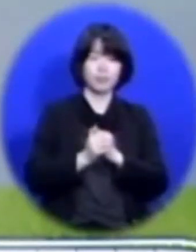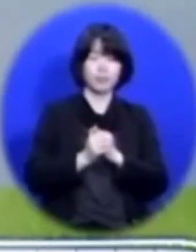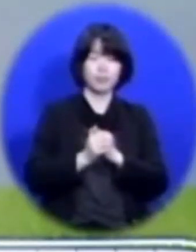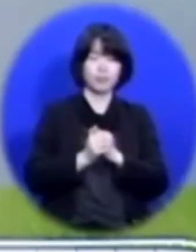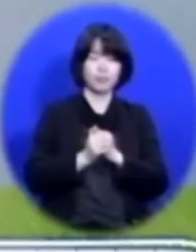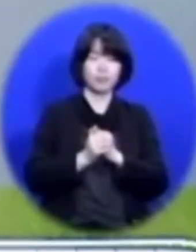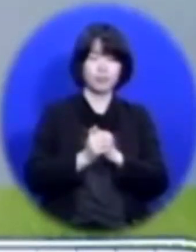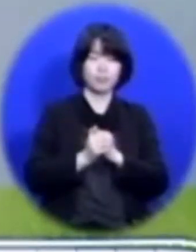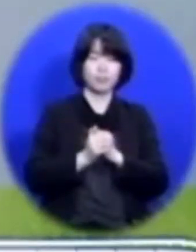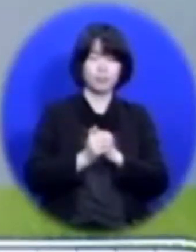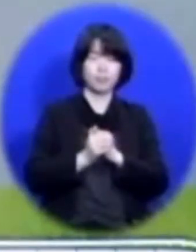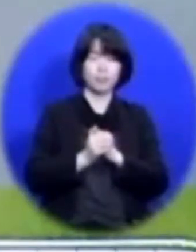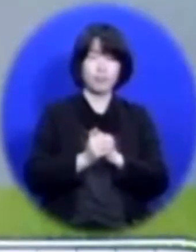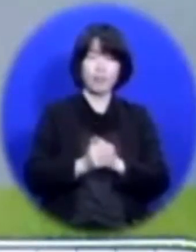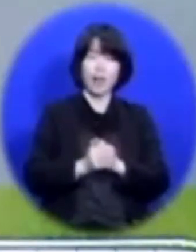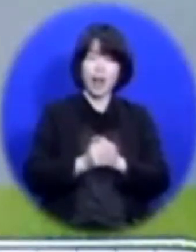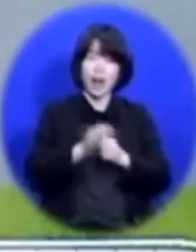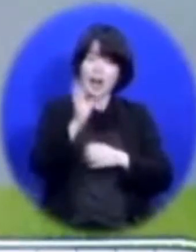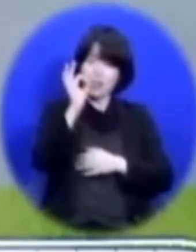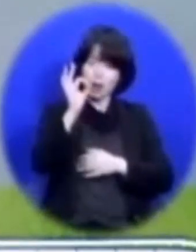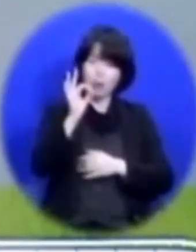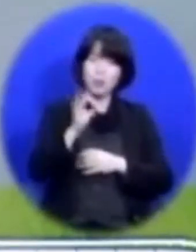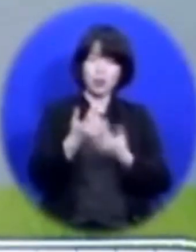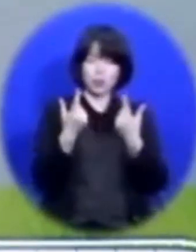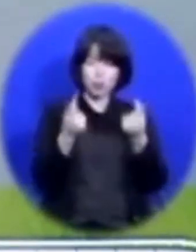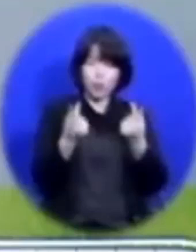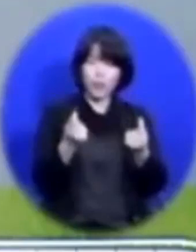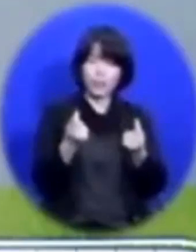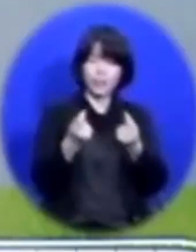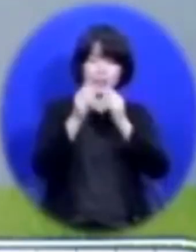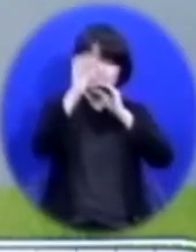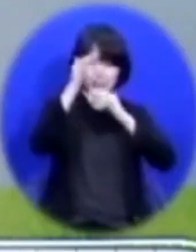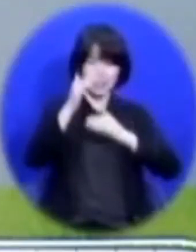번반복해서녹음하고묵상하는것만으로는